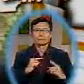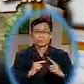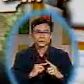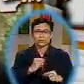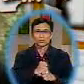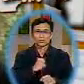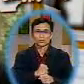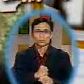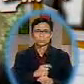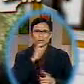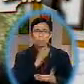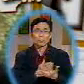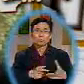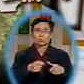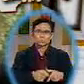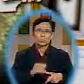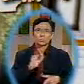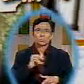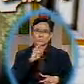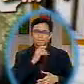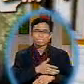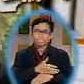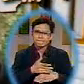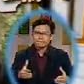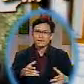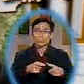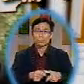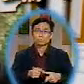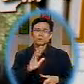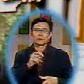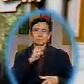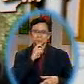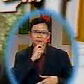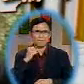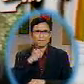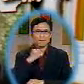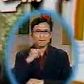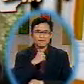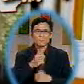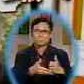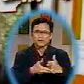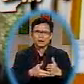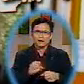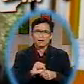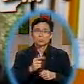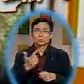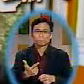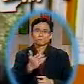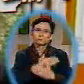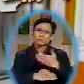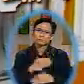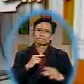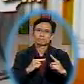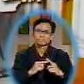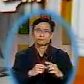咧有陣時有啲公司咧，其實佢哋係可以咧，譬如一啲大嘅公司，佢哋可以係有咁嘅能力咧，去請多幾個殘疾人士